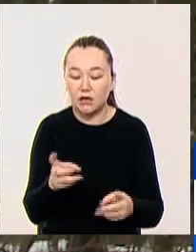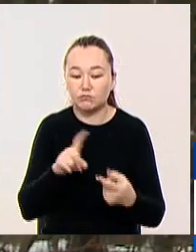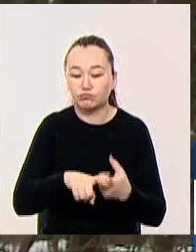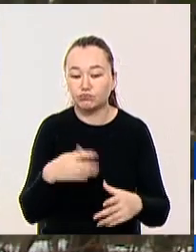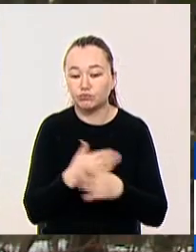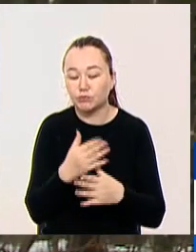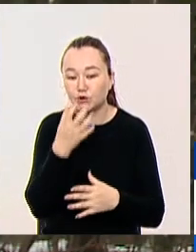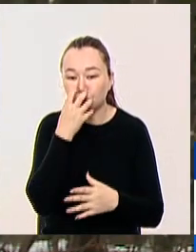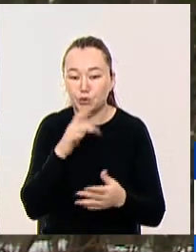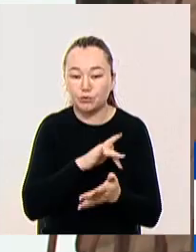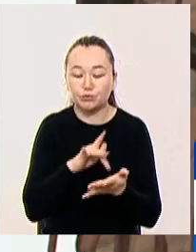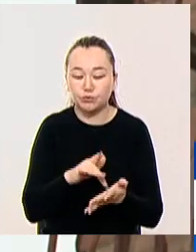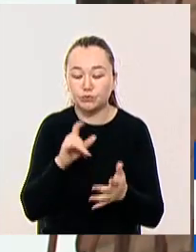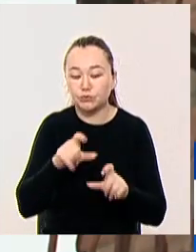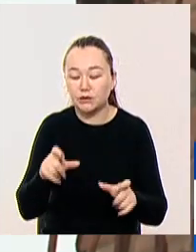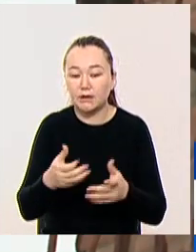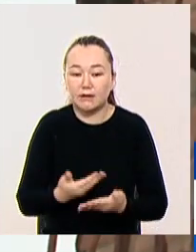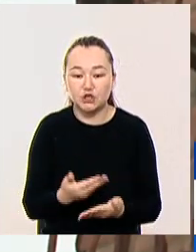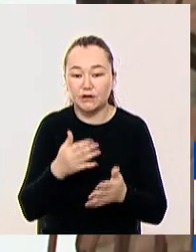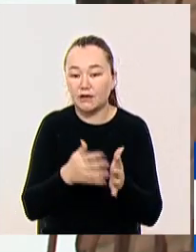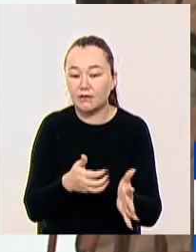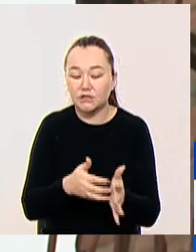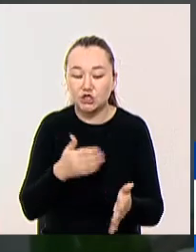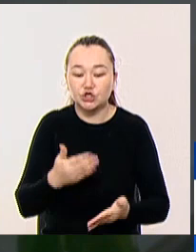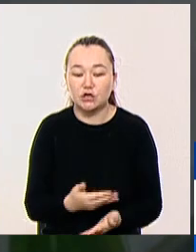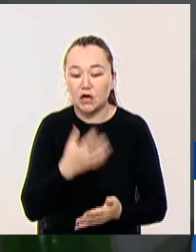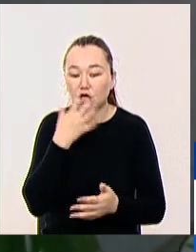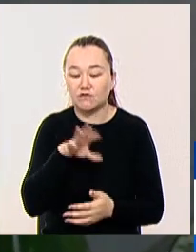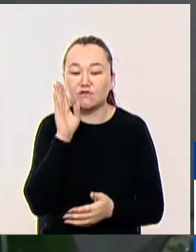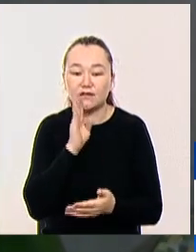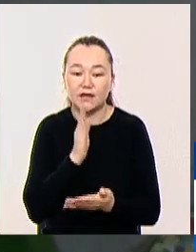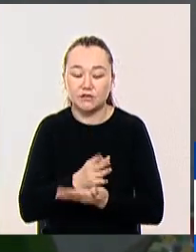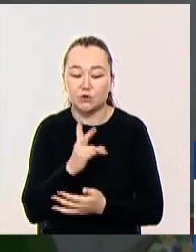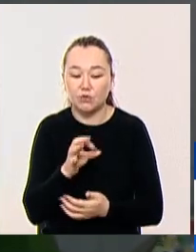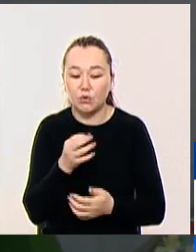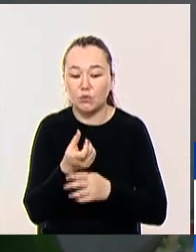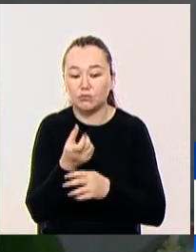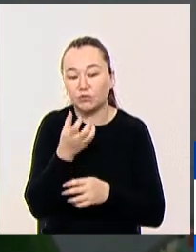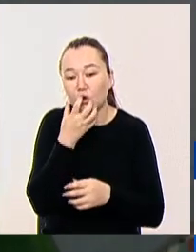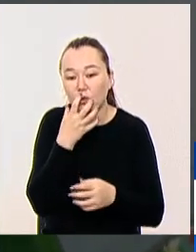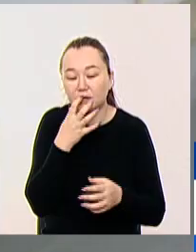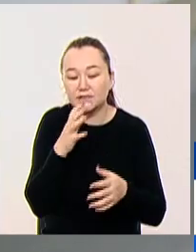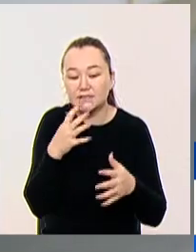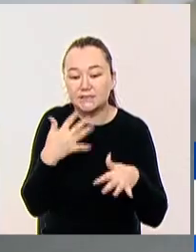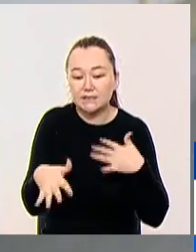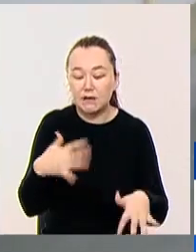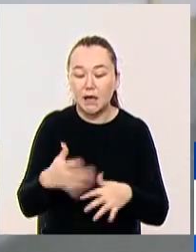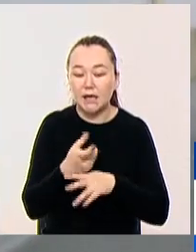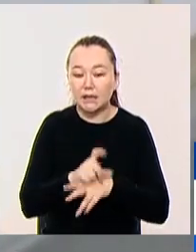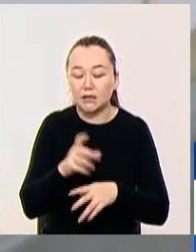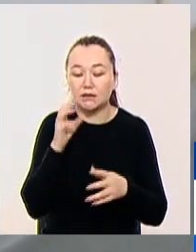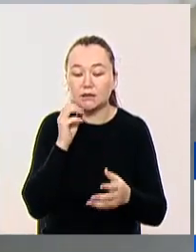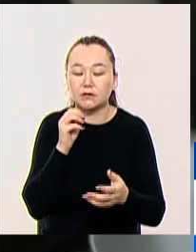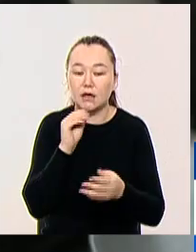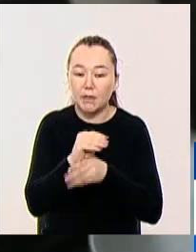тепла в квартирах горожан еще недостаточно. По словам жителей, горячая вода появилась, но она еле теплая. В городе работают дополнительные